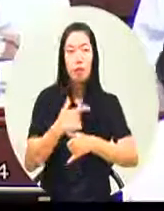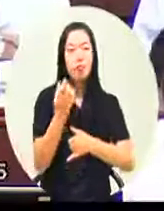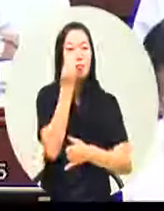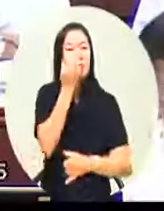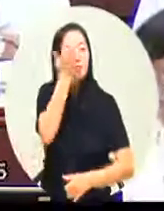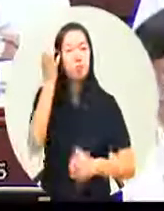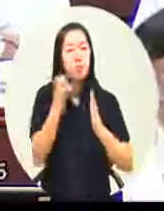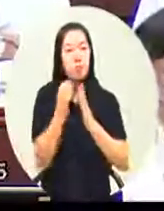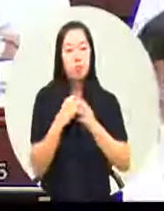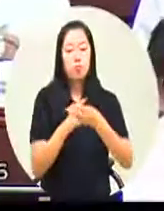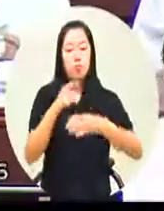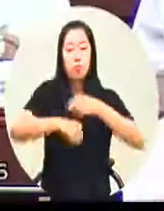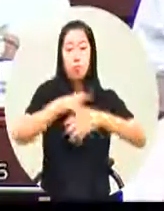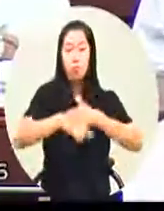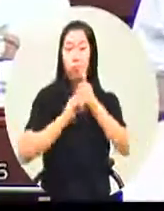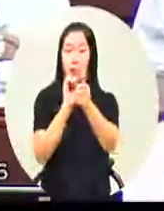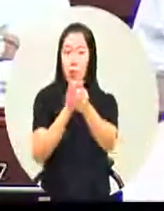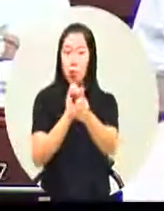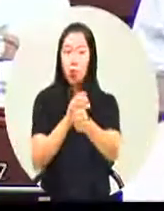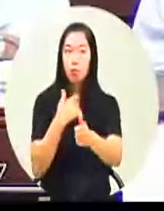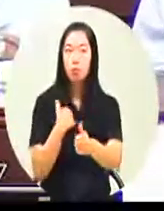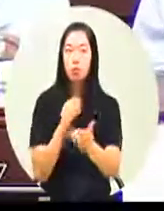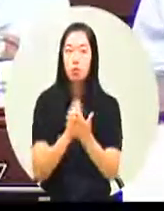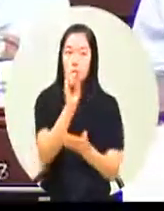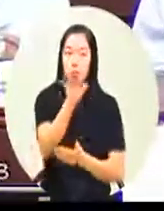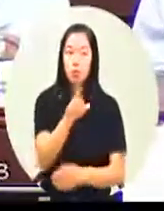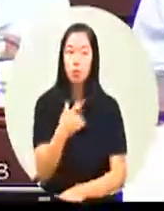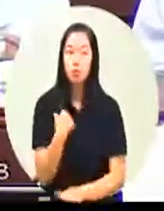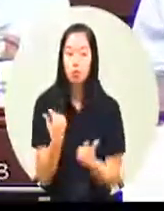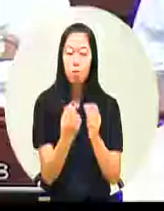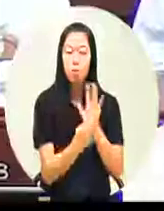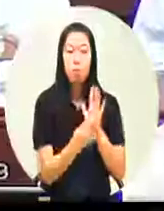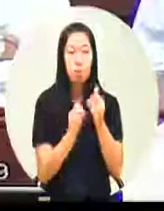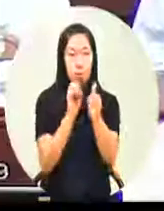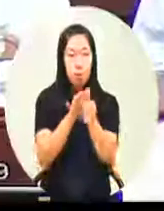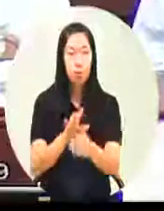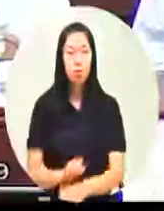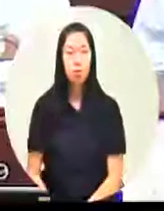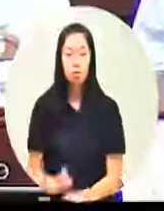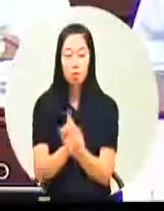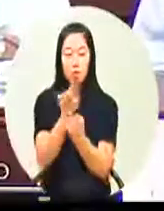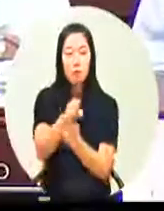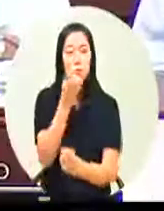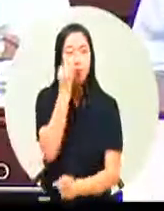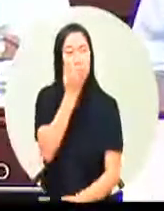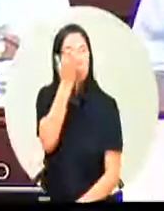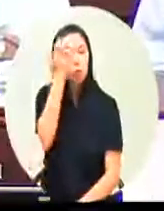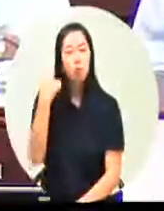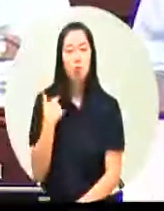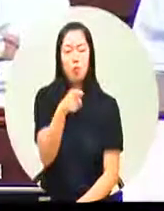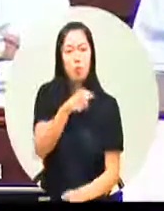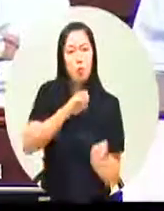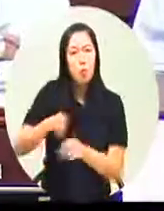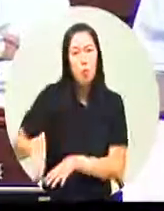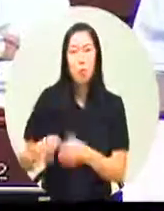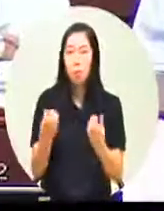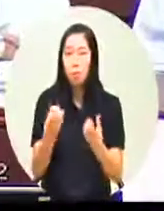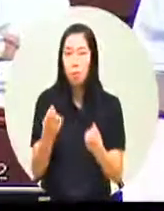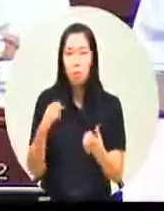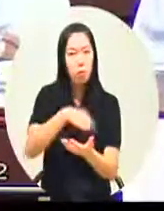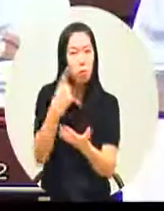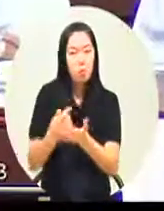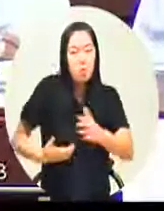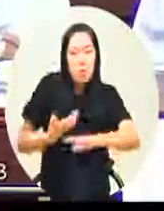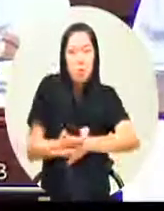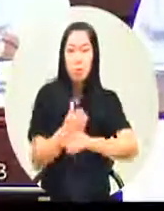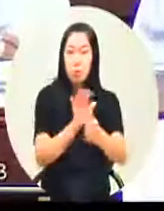是主动虽然对我跟议员报告我只是举例我们对于那个地方的观光我们并没有放弃我们其实是全力在协